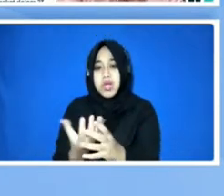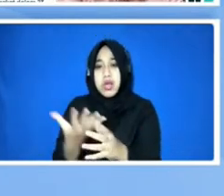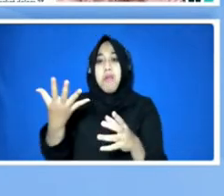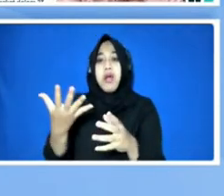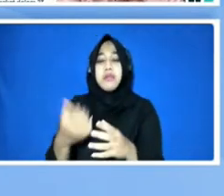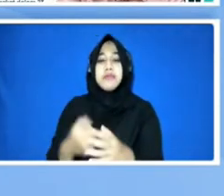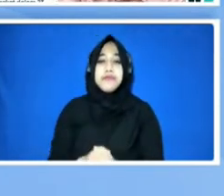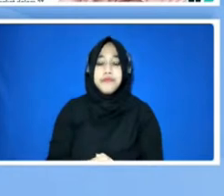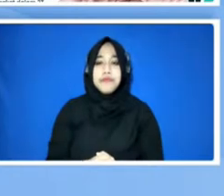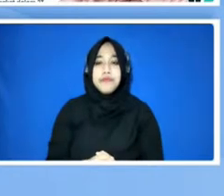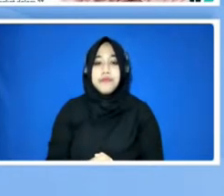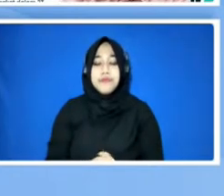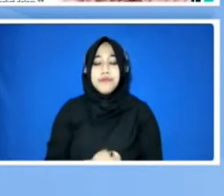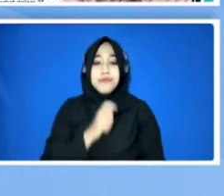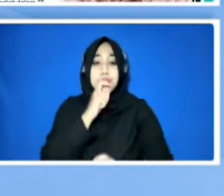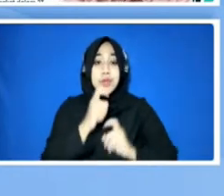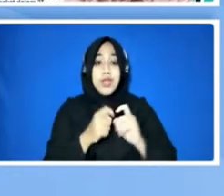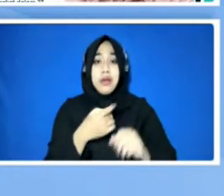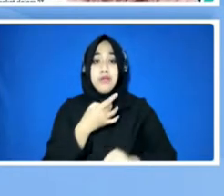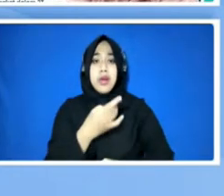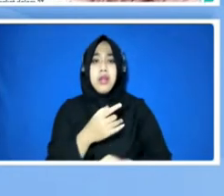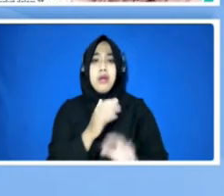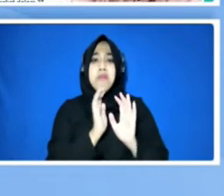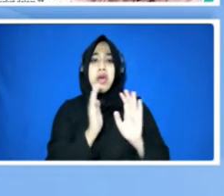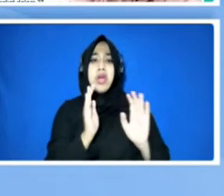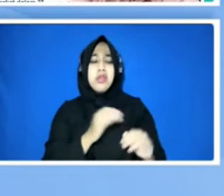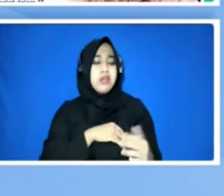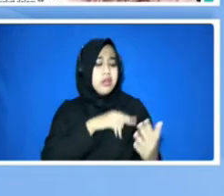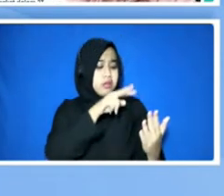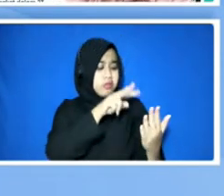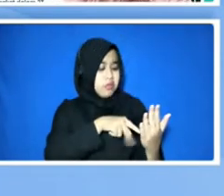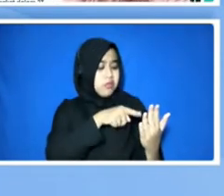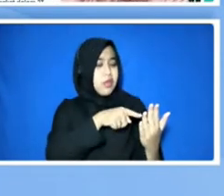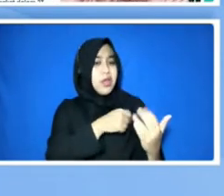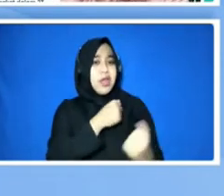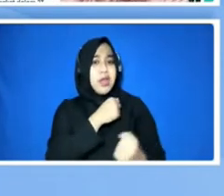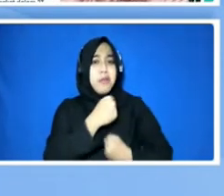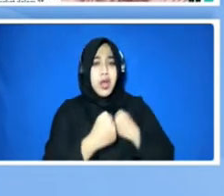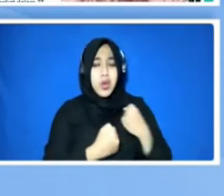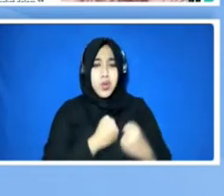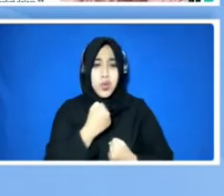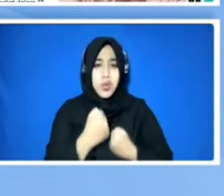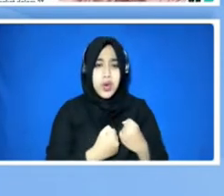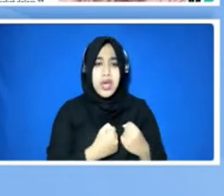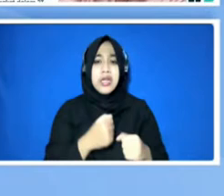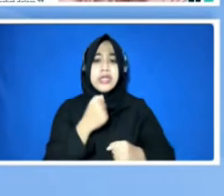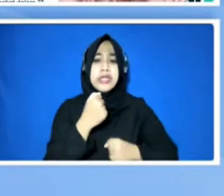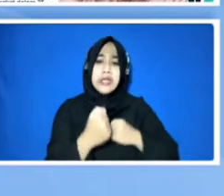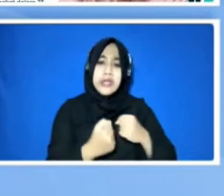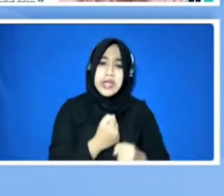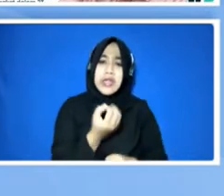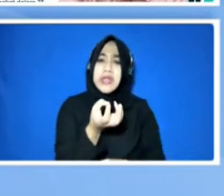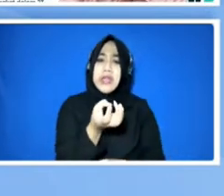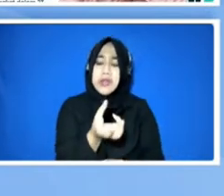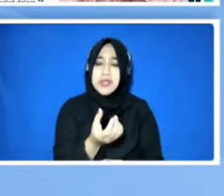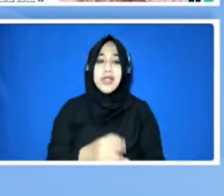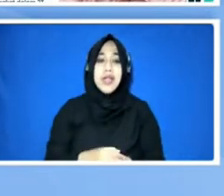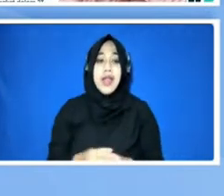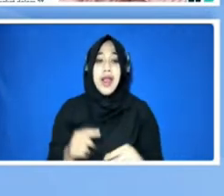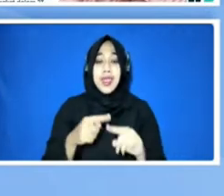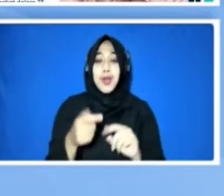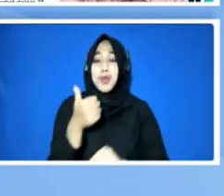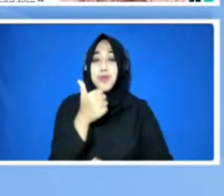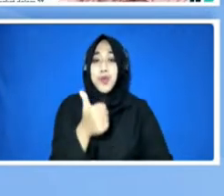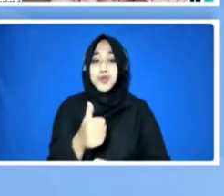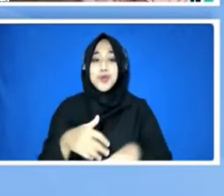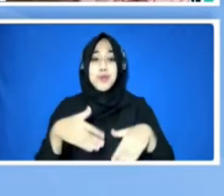satu pertanyaan menarik ini, Mbak Yohana. Saya lihat ini banyak sekali kita melakukan ini ya. Kegiatan kecil-kecil. Tapi bagus,